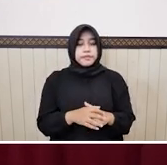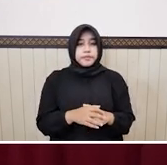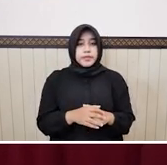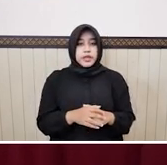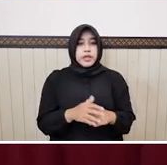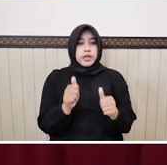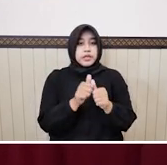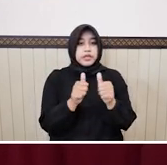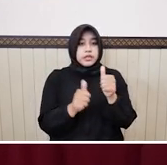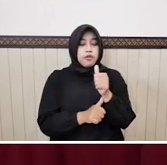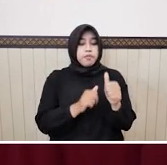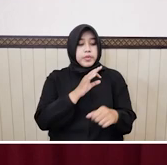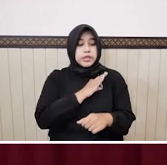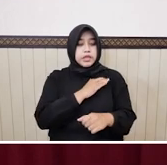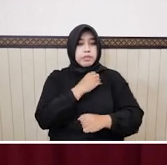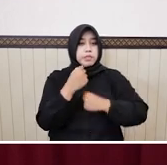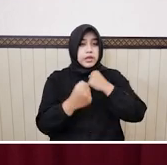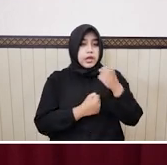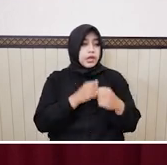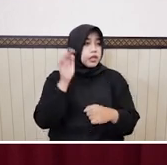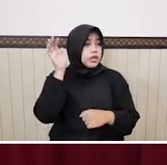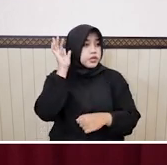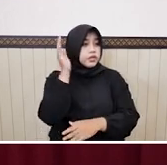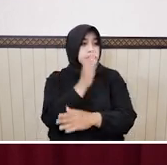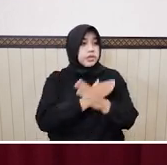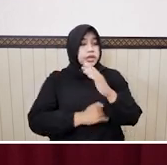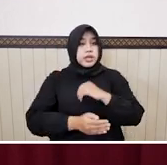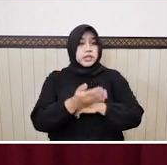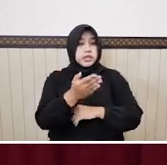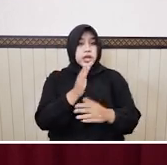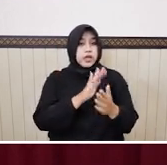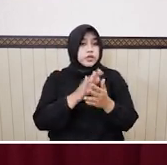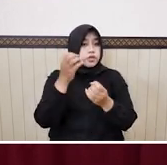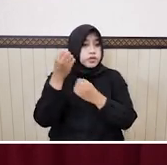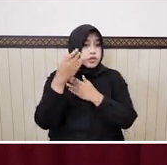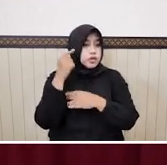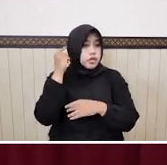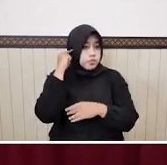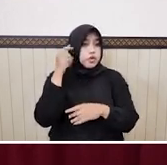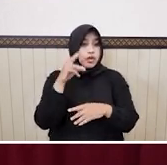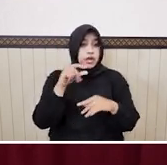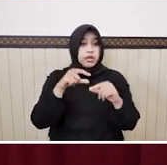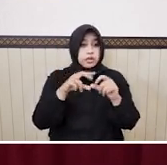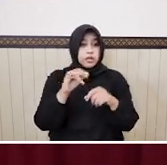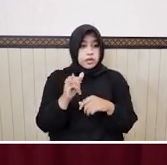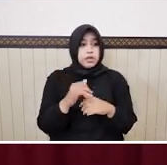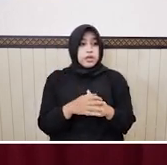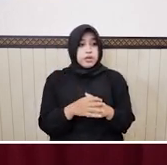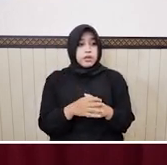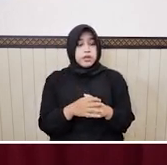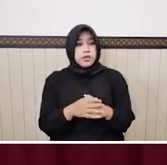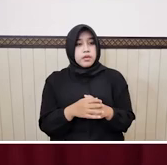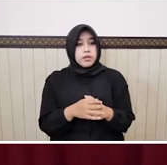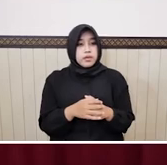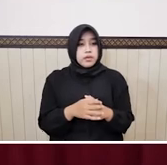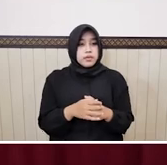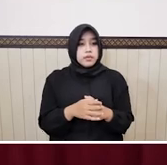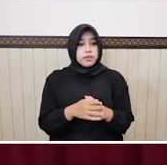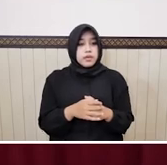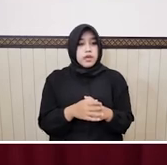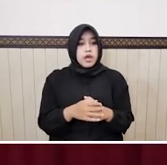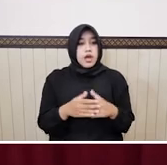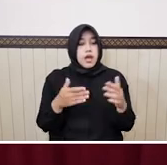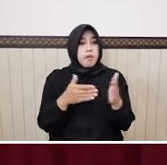bergerak di soal isu disabilitas siap Monggo disampaikan Bu Ratri Apa kendala atau hambatan